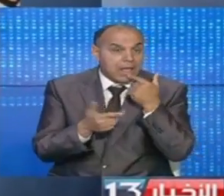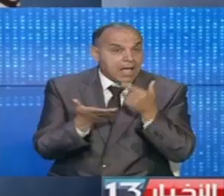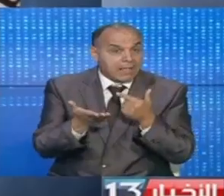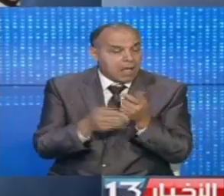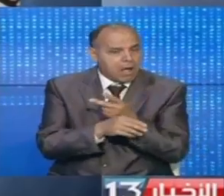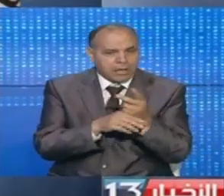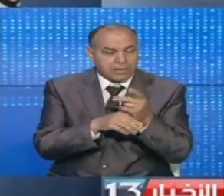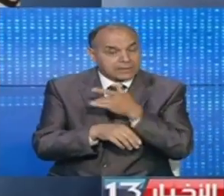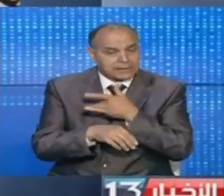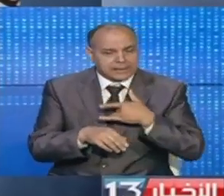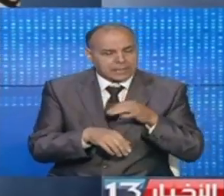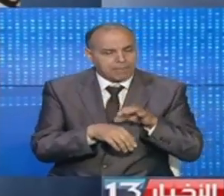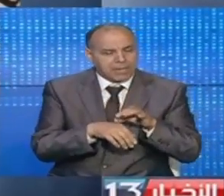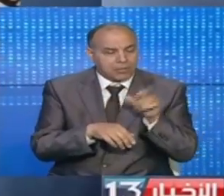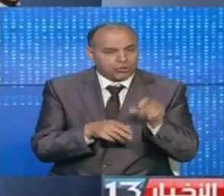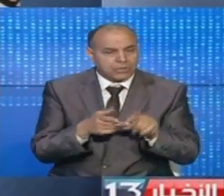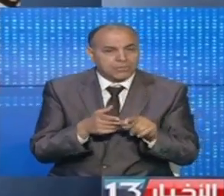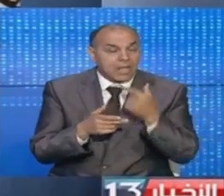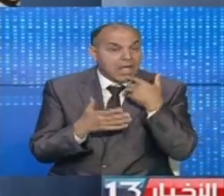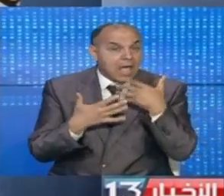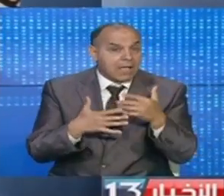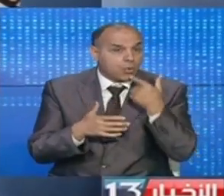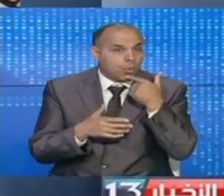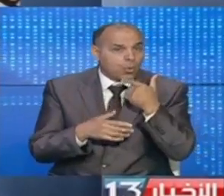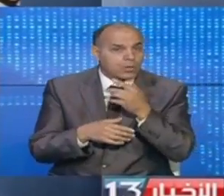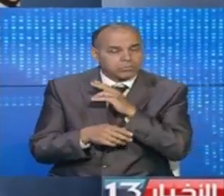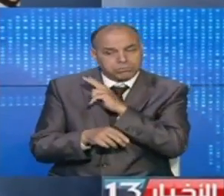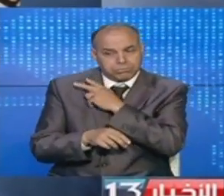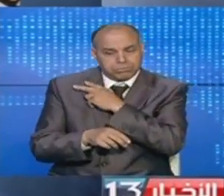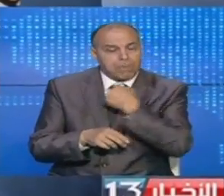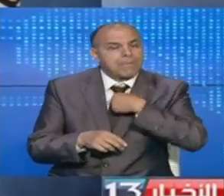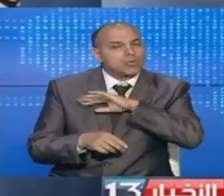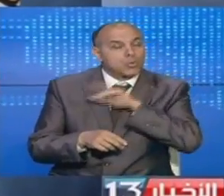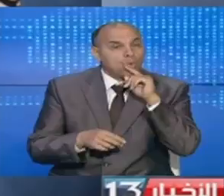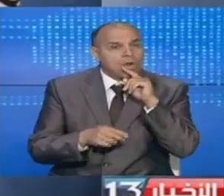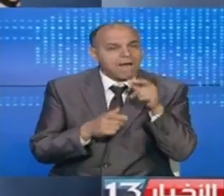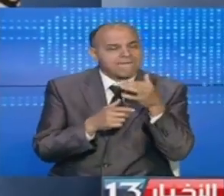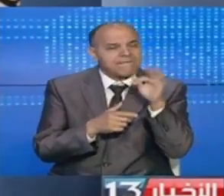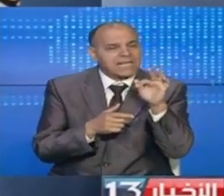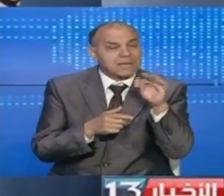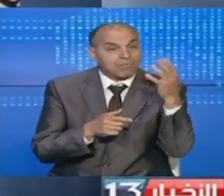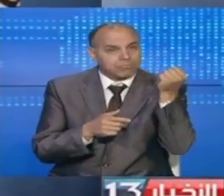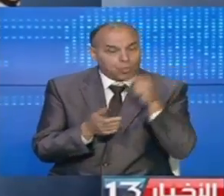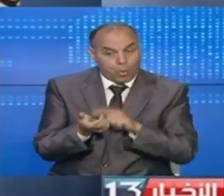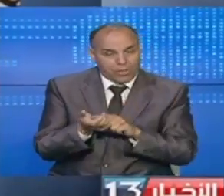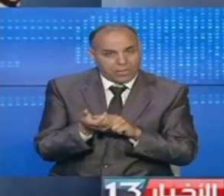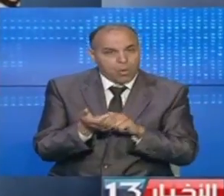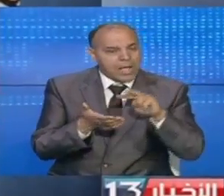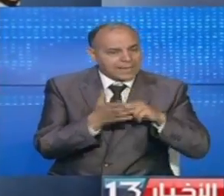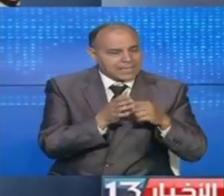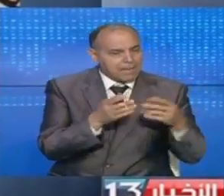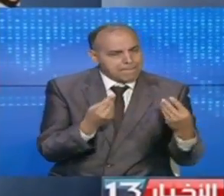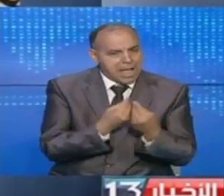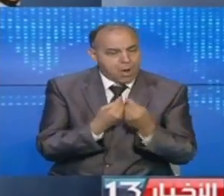وتشكل خطرا على صحة المرضى. كما تمت إحالة الوكيل الثاني للشركة نفسها فرنسية الجنسية، وثلاثة تقنيين